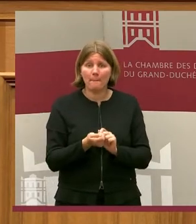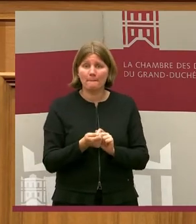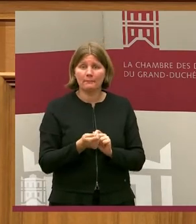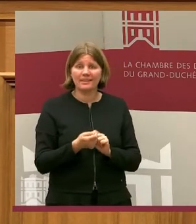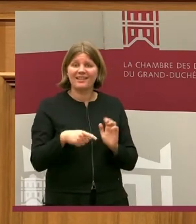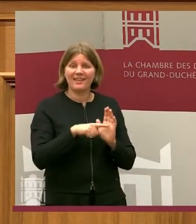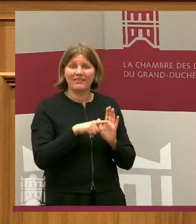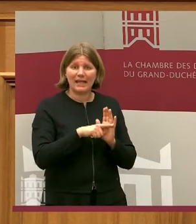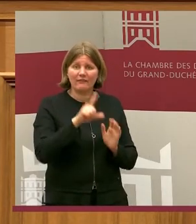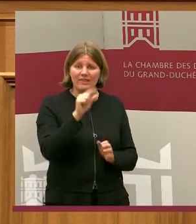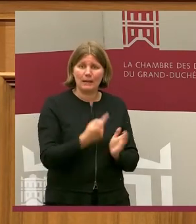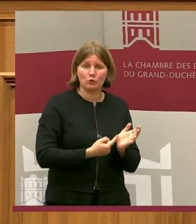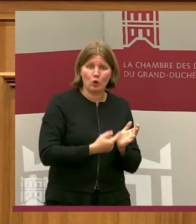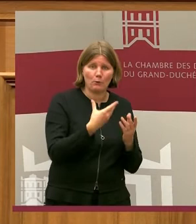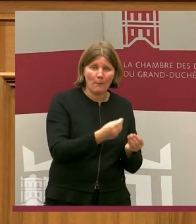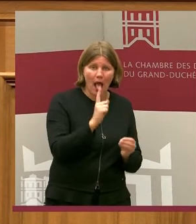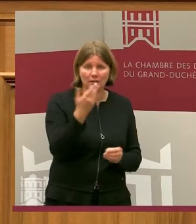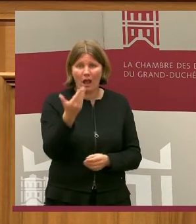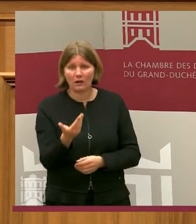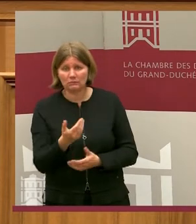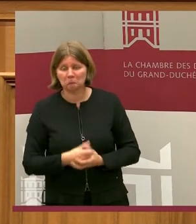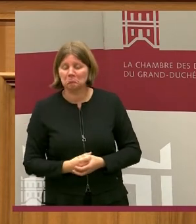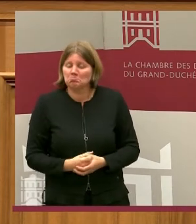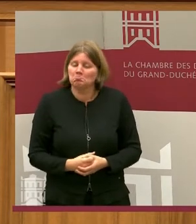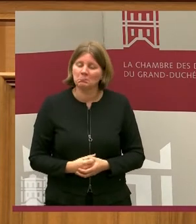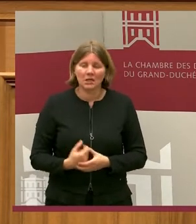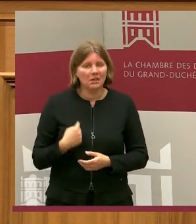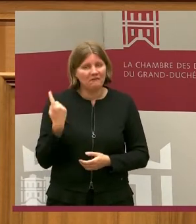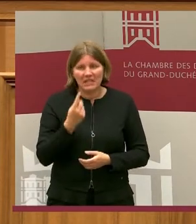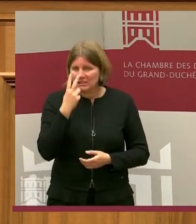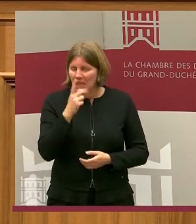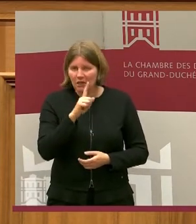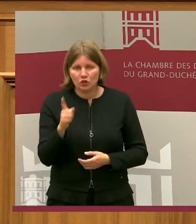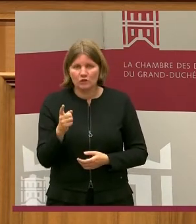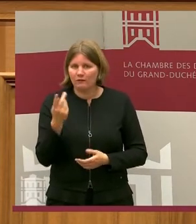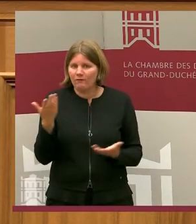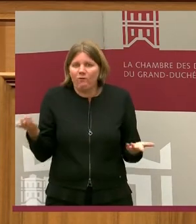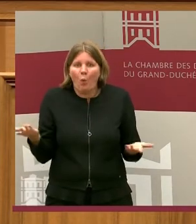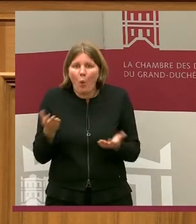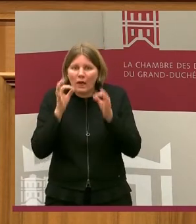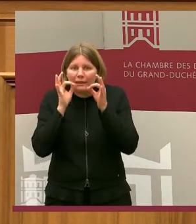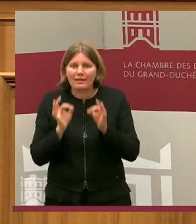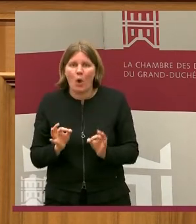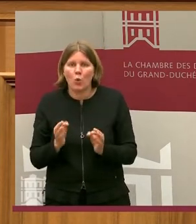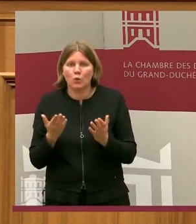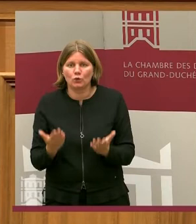mehr besteuert gehen, wegen der Salär. Also mir gesehen nicht, wo an dieser Legislatur so